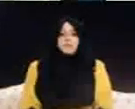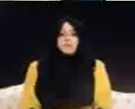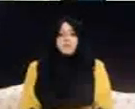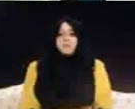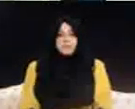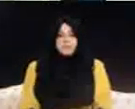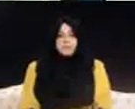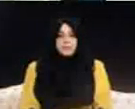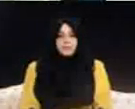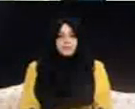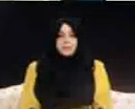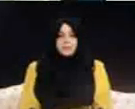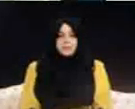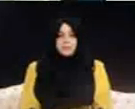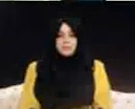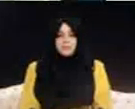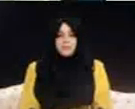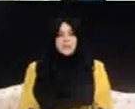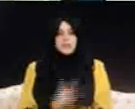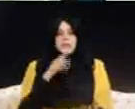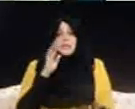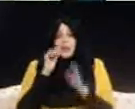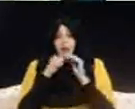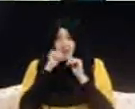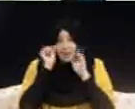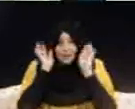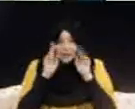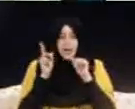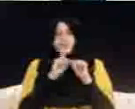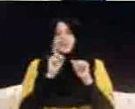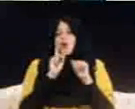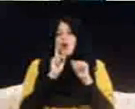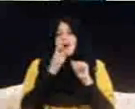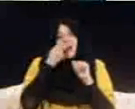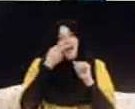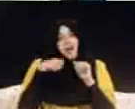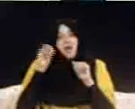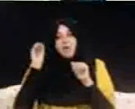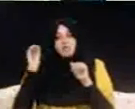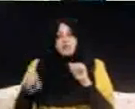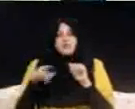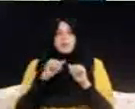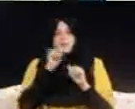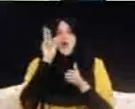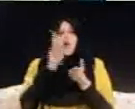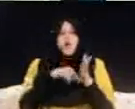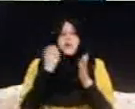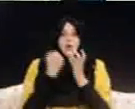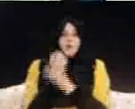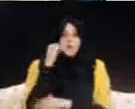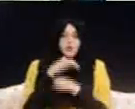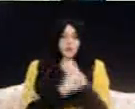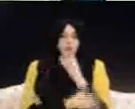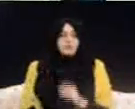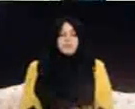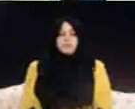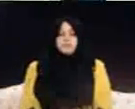يصلي بها؟ لا لا ما يصليش بها، يعاود عرضه. ايه نعم. وش بغيت نقول